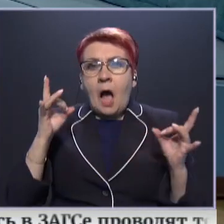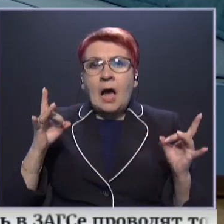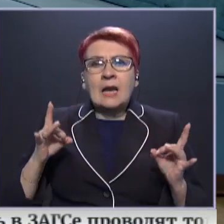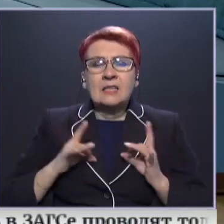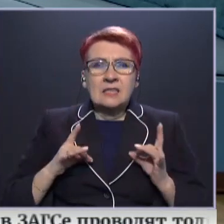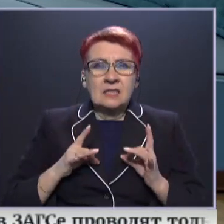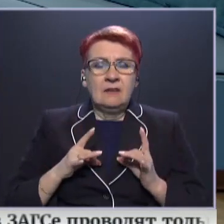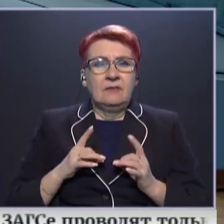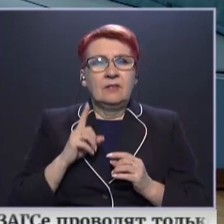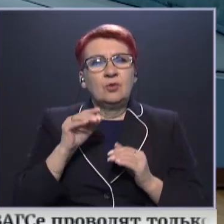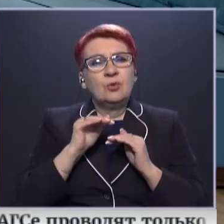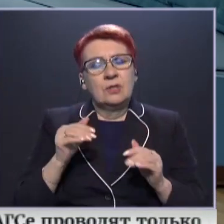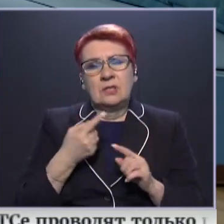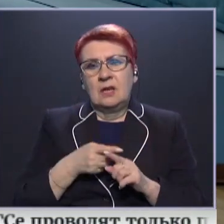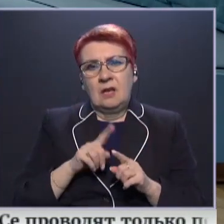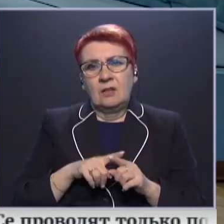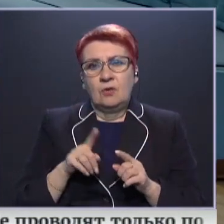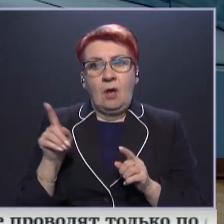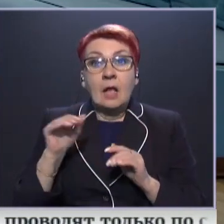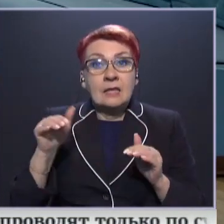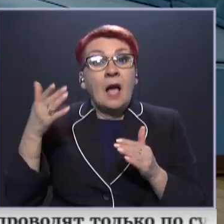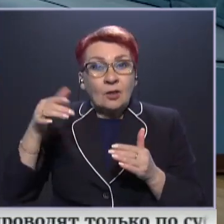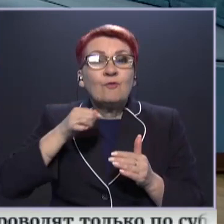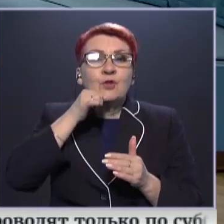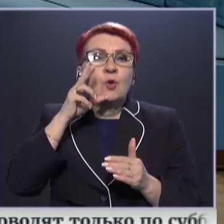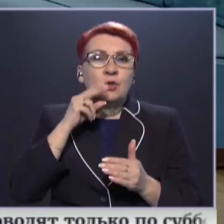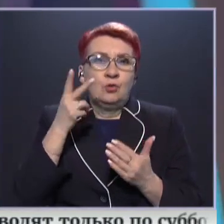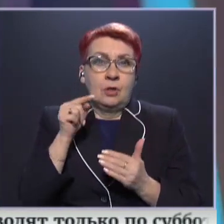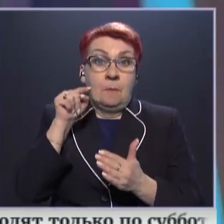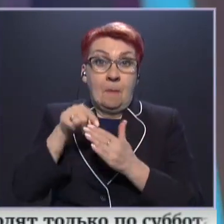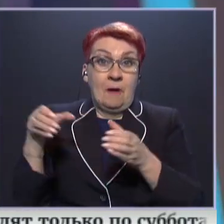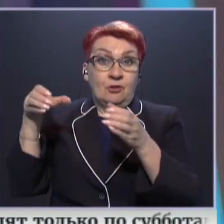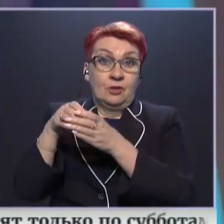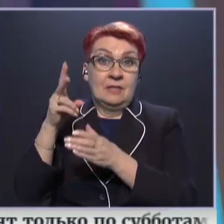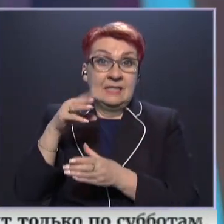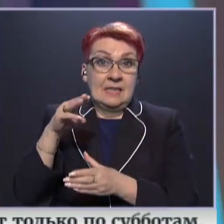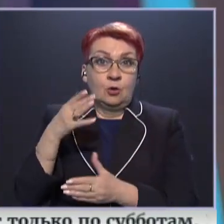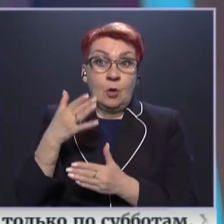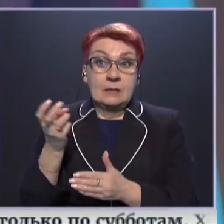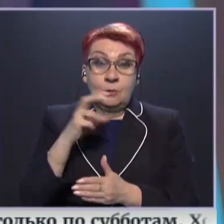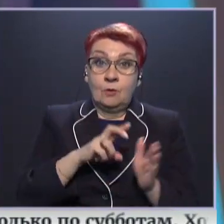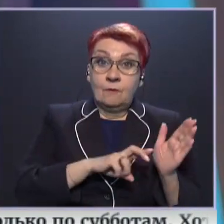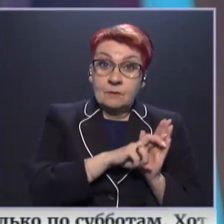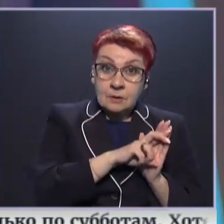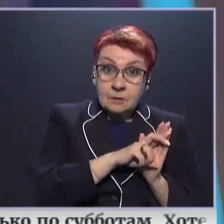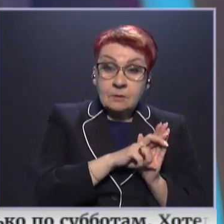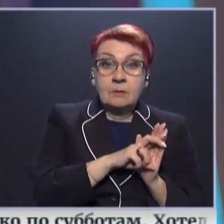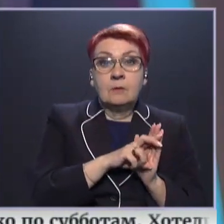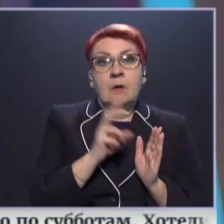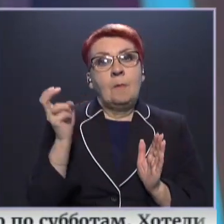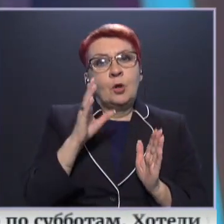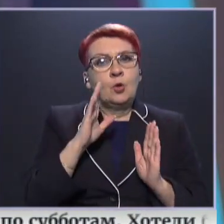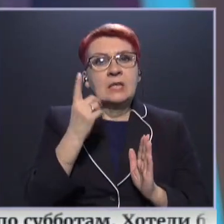что дети, которые и не дети, а взрослый уже человек, попавший туда, говорит, если я приду в церковь, то я приду только с одной